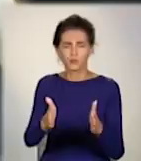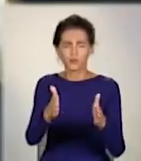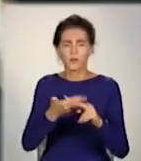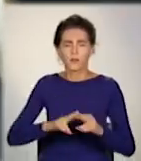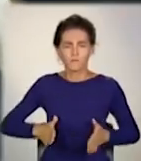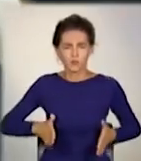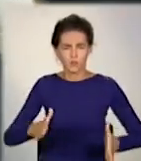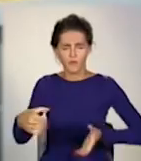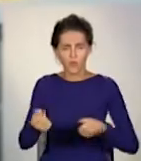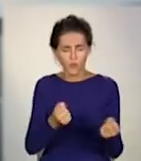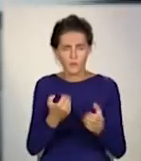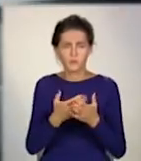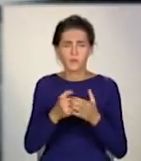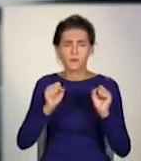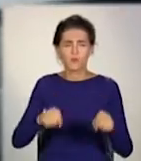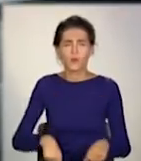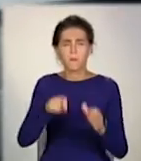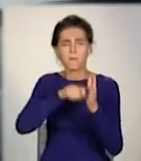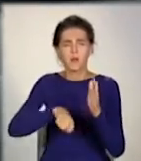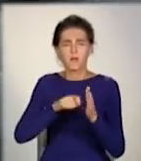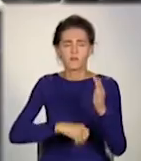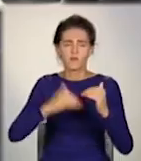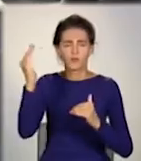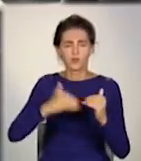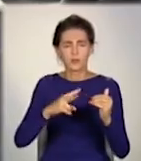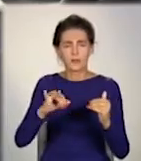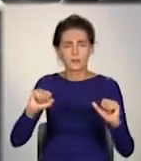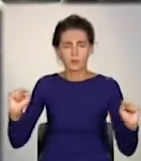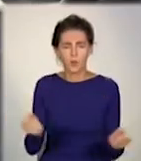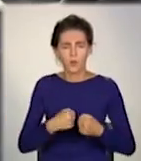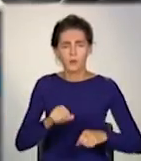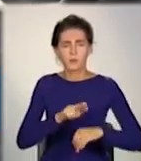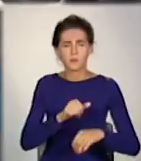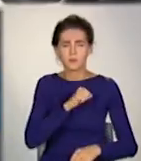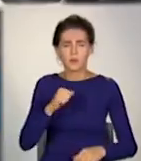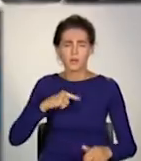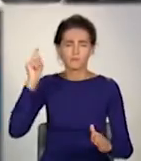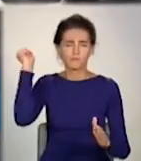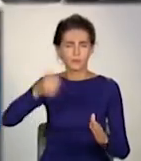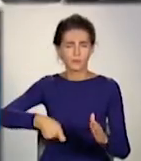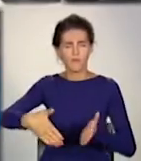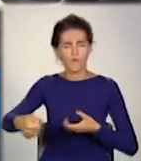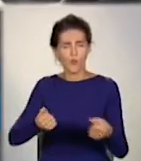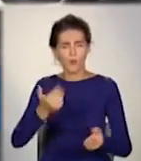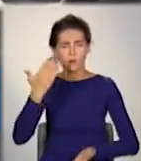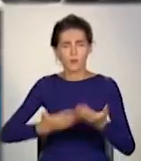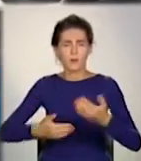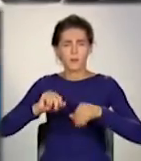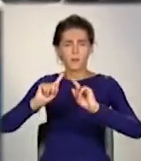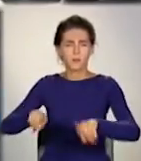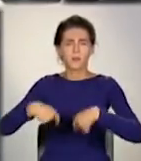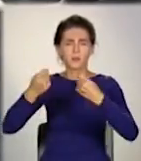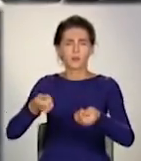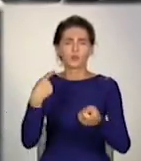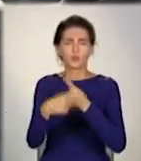Також можна вимірювати навіть і перевищення швидкості. Патрульні можуть зупинити самі водія, патрульні можуть передати іншим